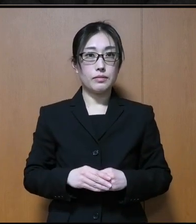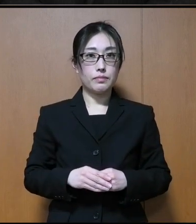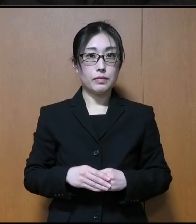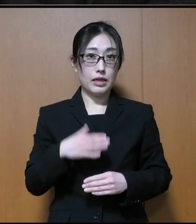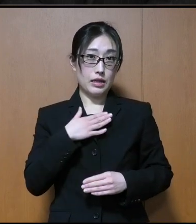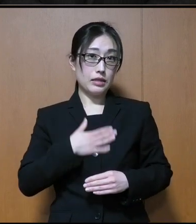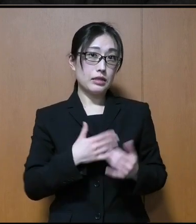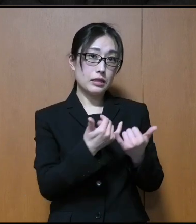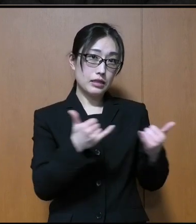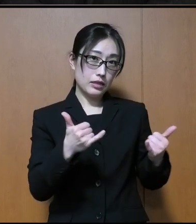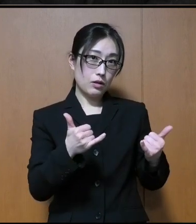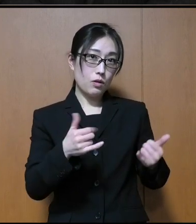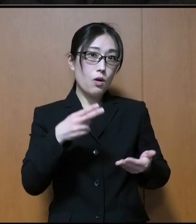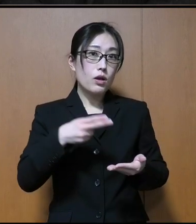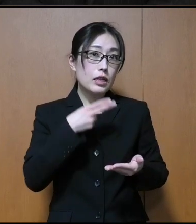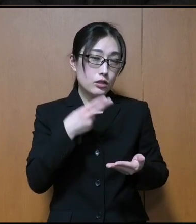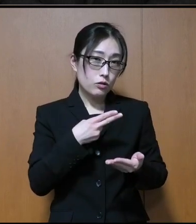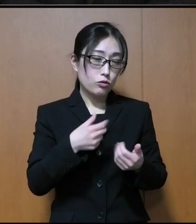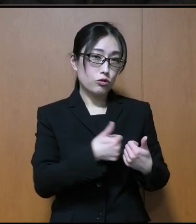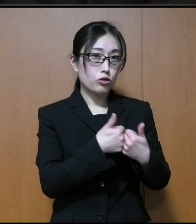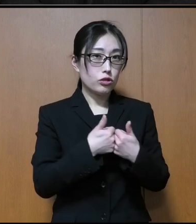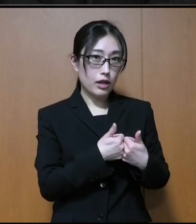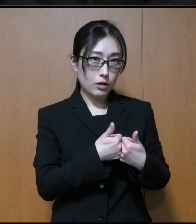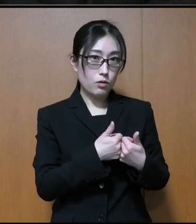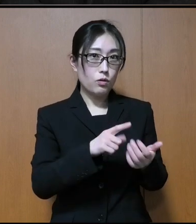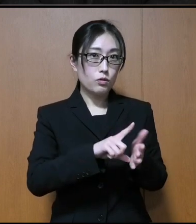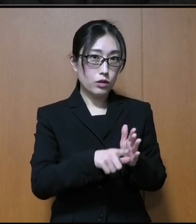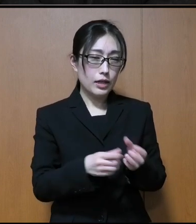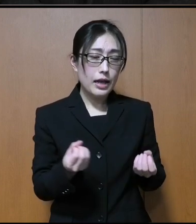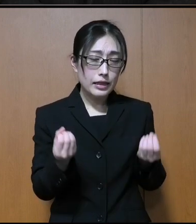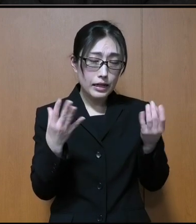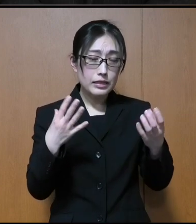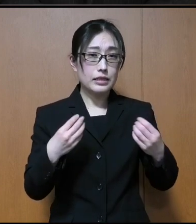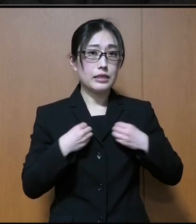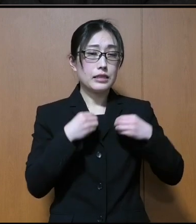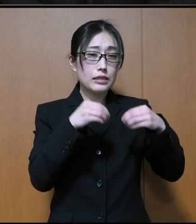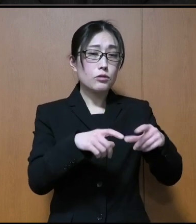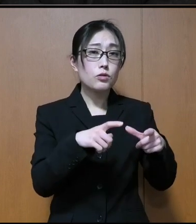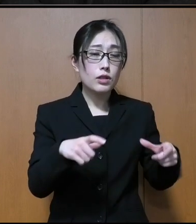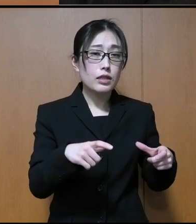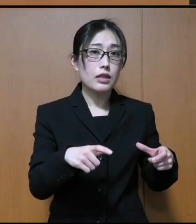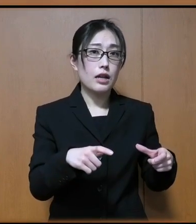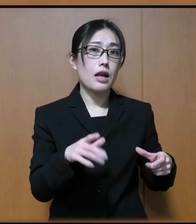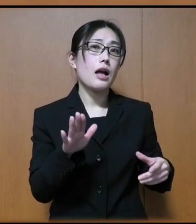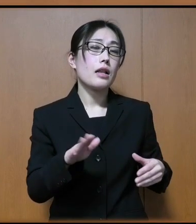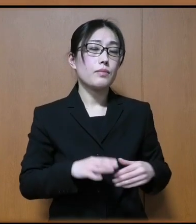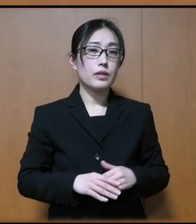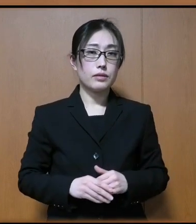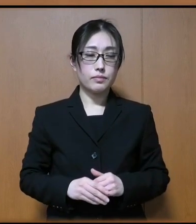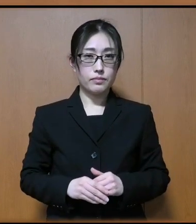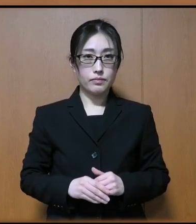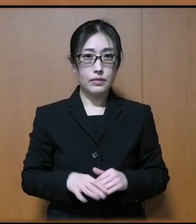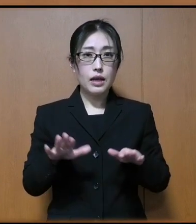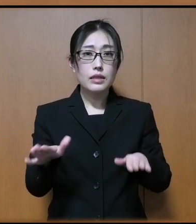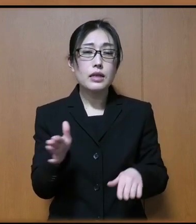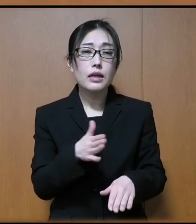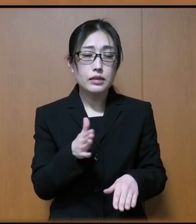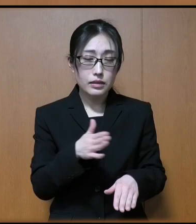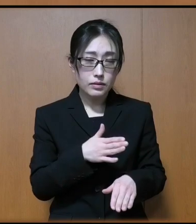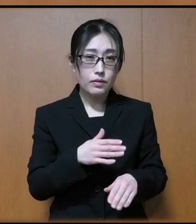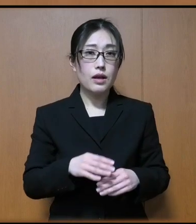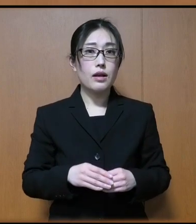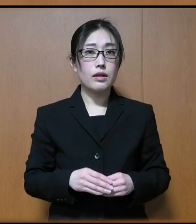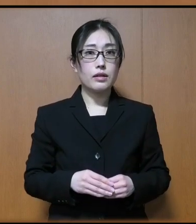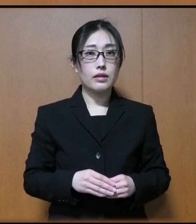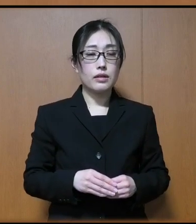知人同士の飲食を伴う会合等において新たなクラスターも確認されています。最近の特徴として